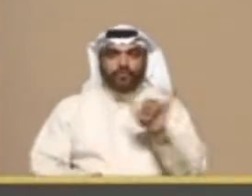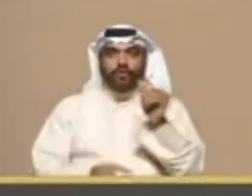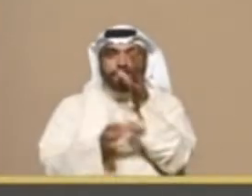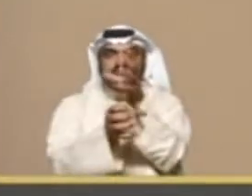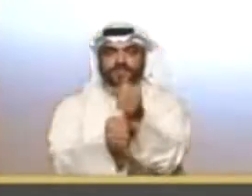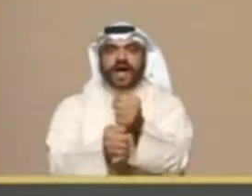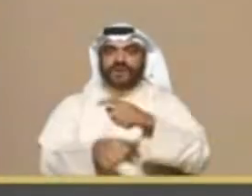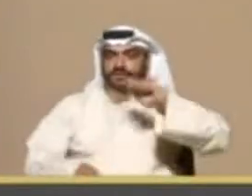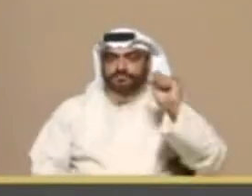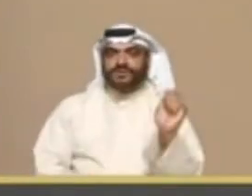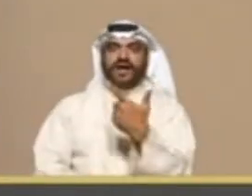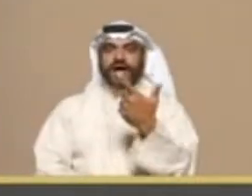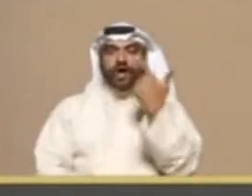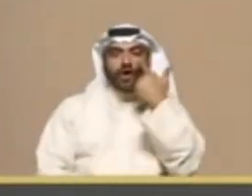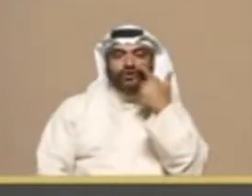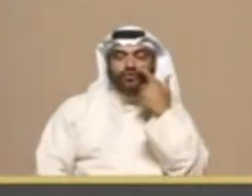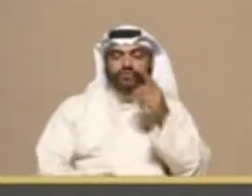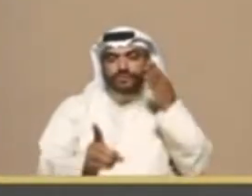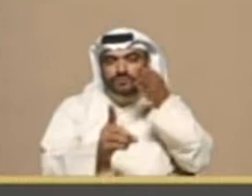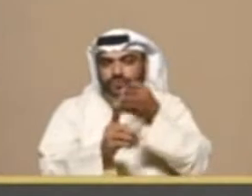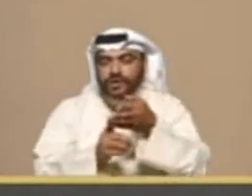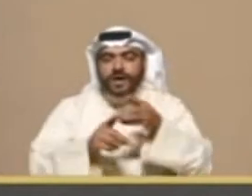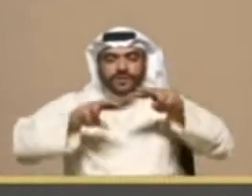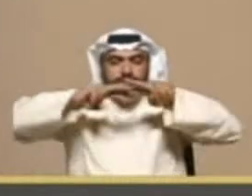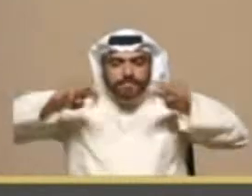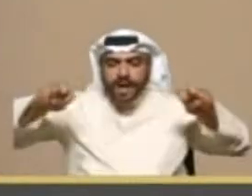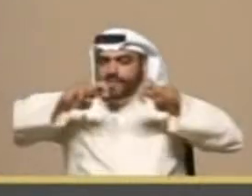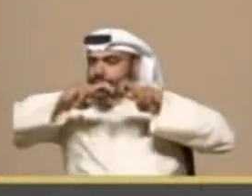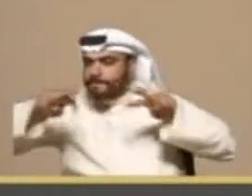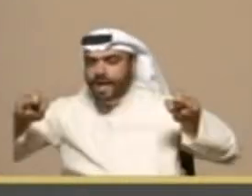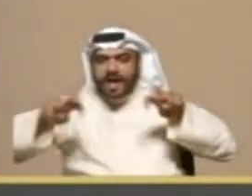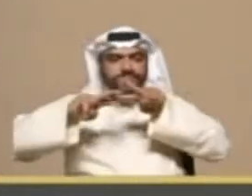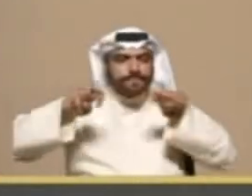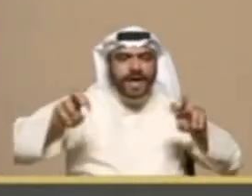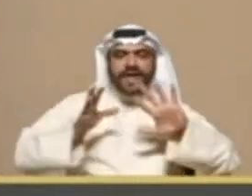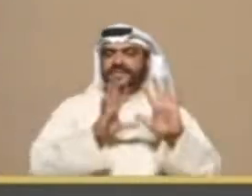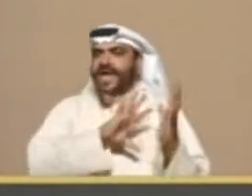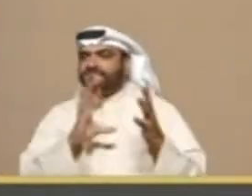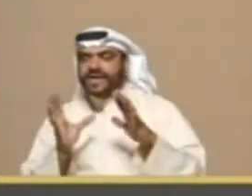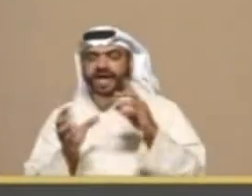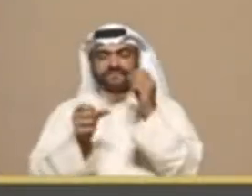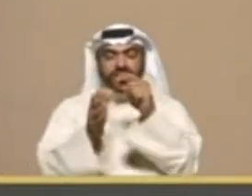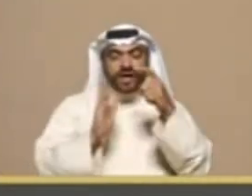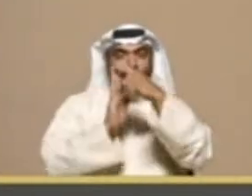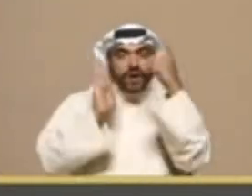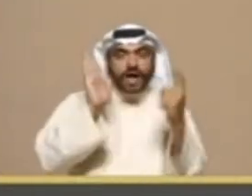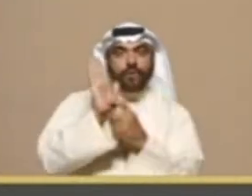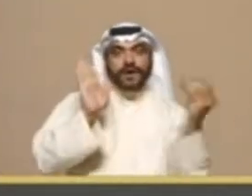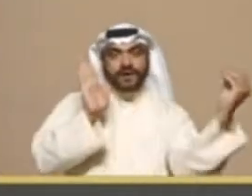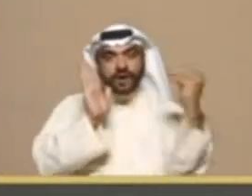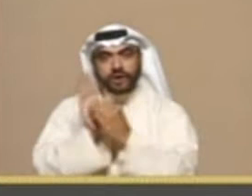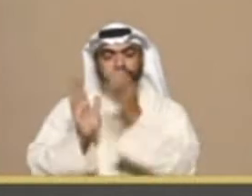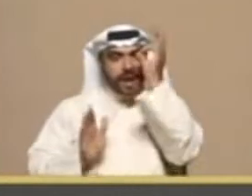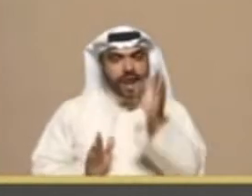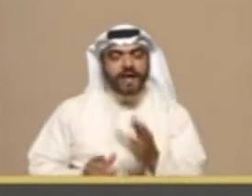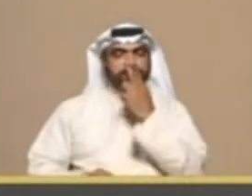لإجراءات سريعة وفعالة للتركيز على البحث العلمي والتخطيط الفعال ووضع القوانين الصارمة